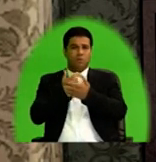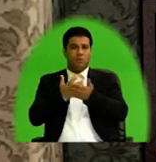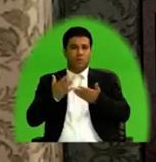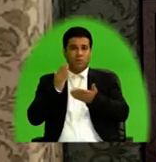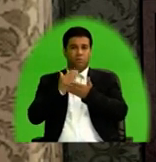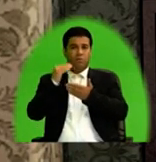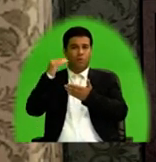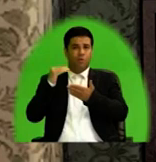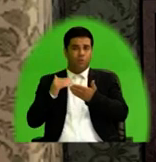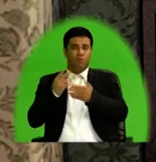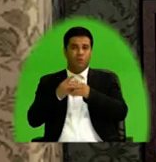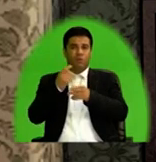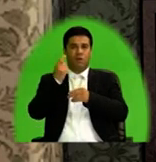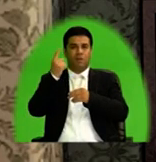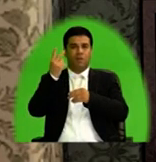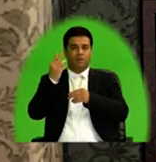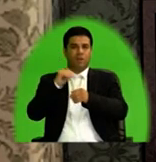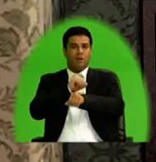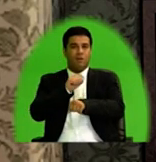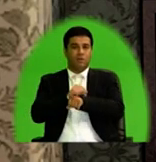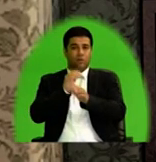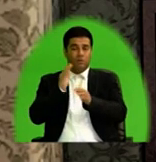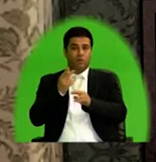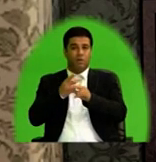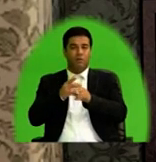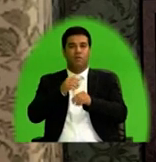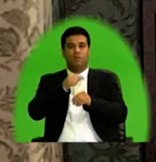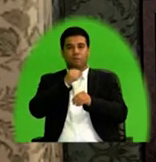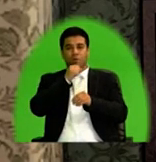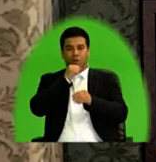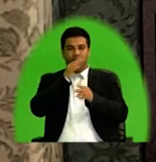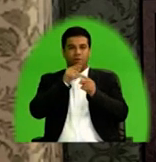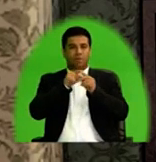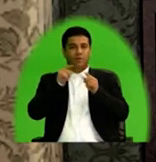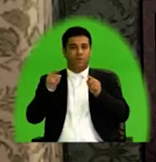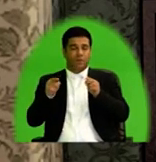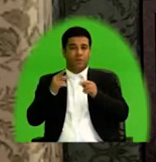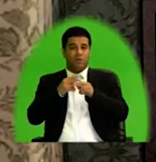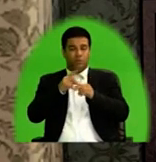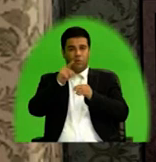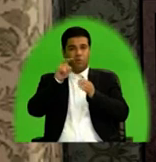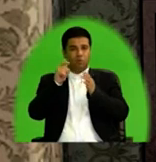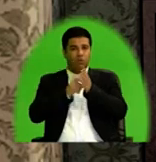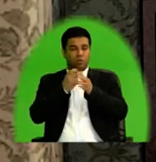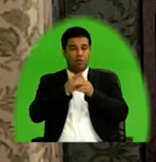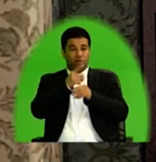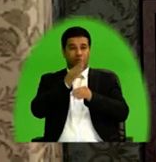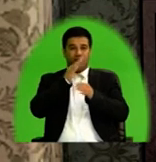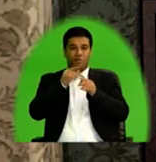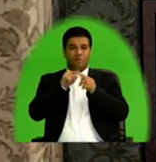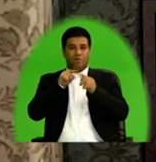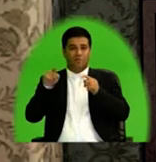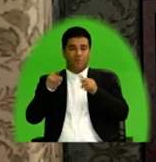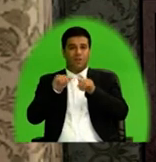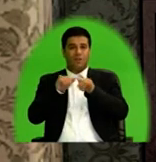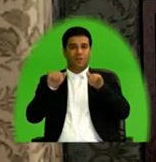компонентов, и мы остановимся на нескольких. Во-первых, это возрастной кризис. мы должны учитывать, что у ребенка при его